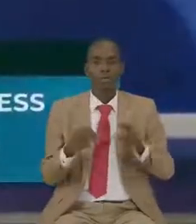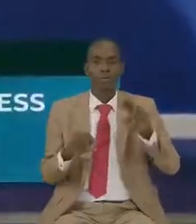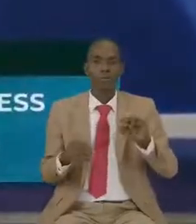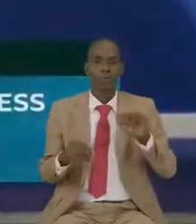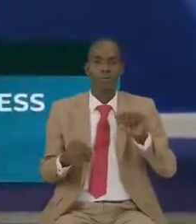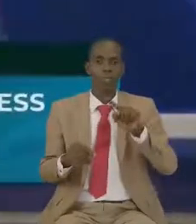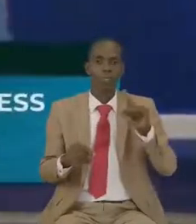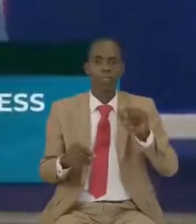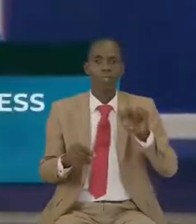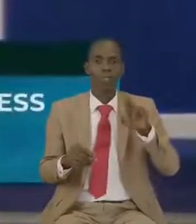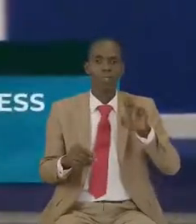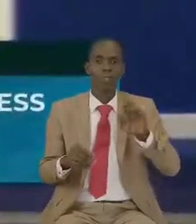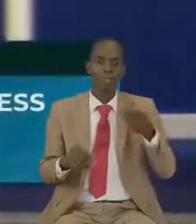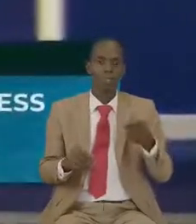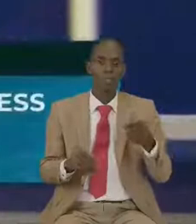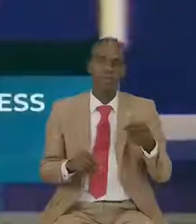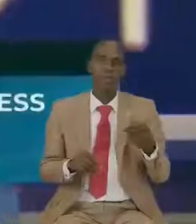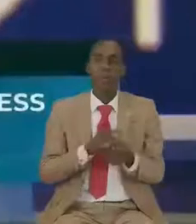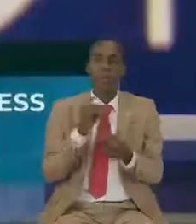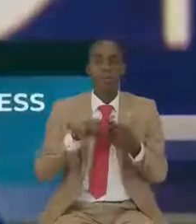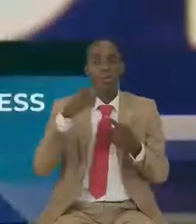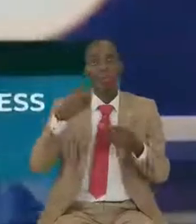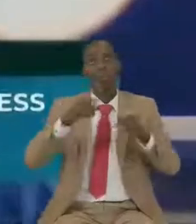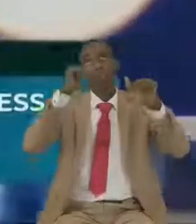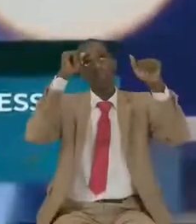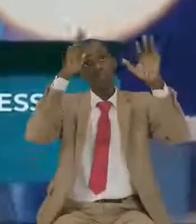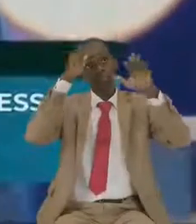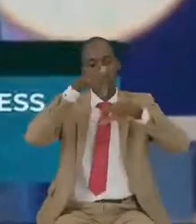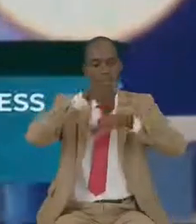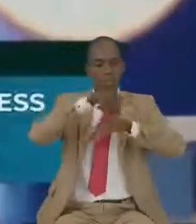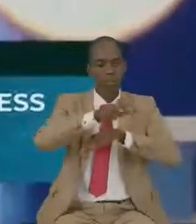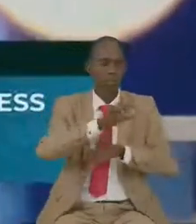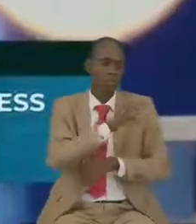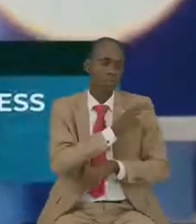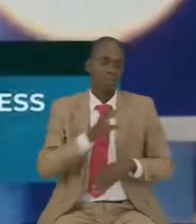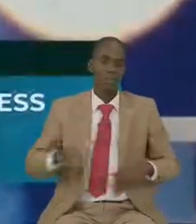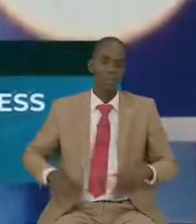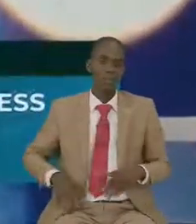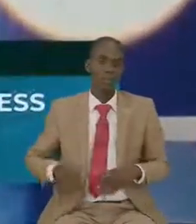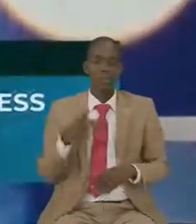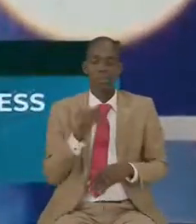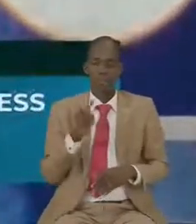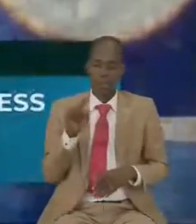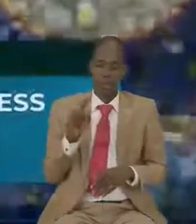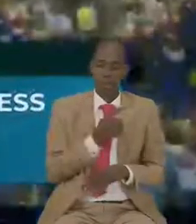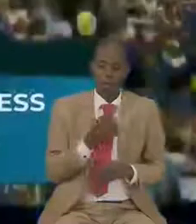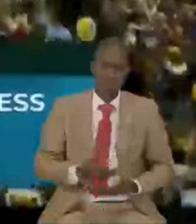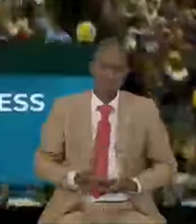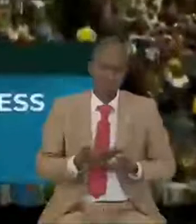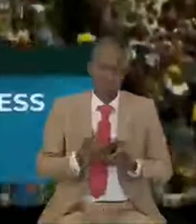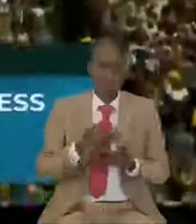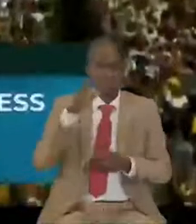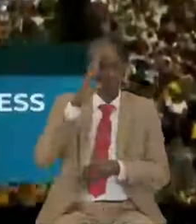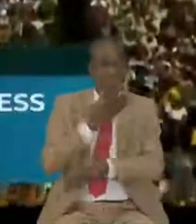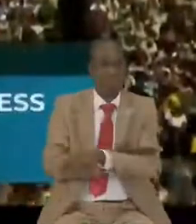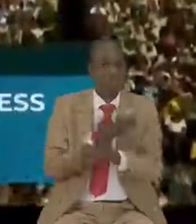du Saint-Esprit et de force Jésus de Nazareth. Quand le Père a dit Christ, son